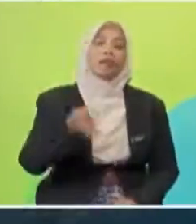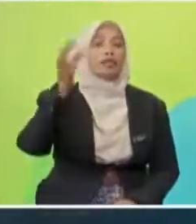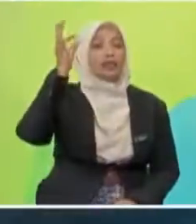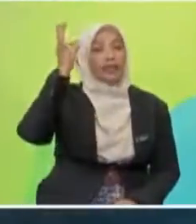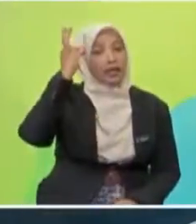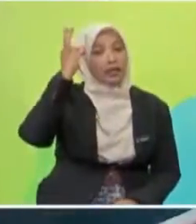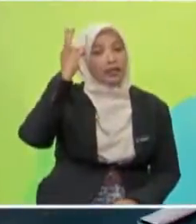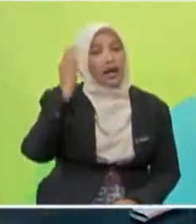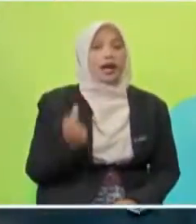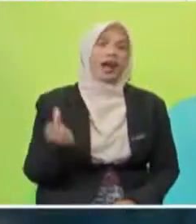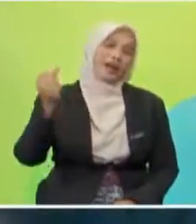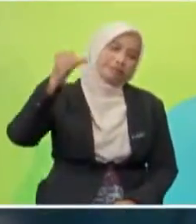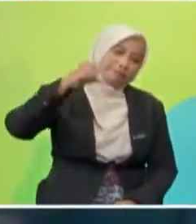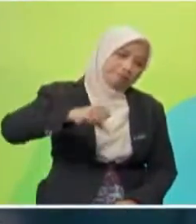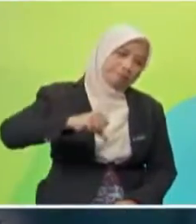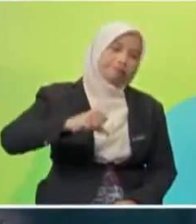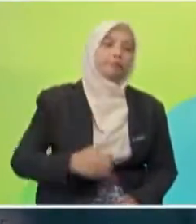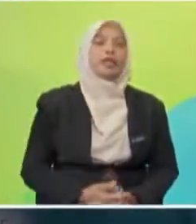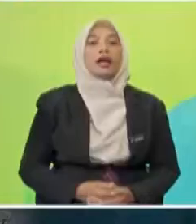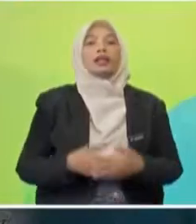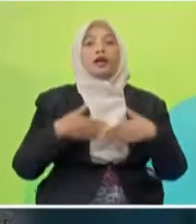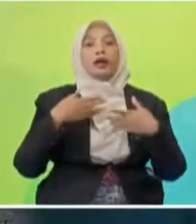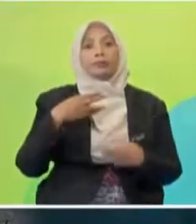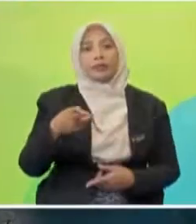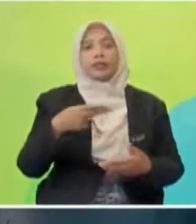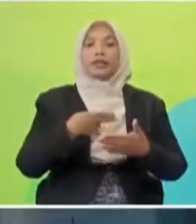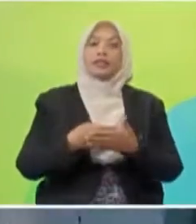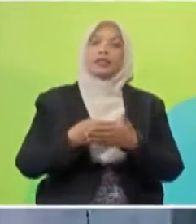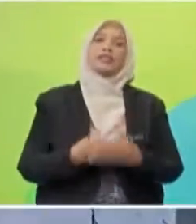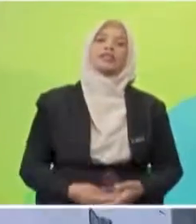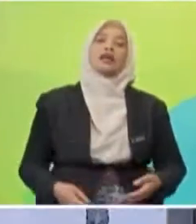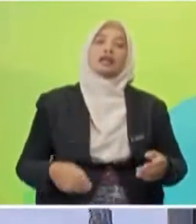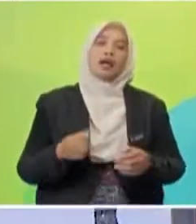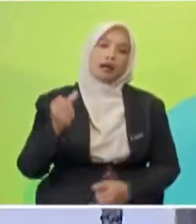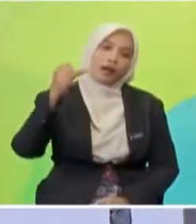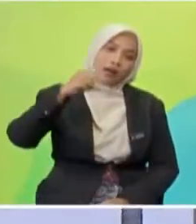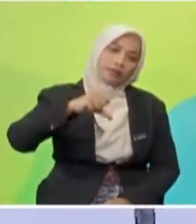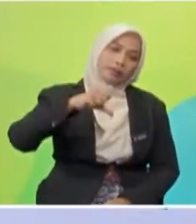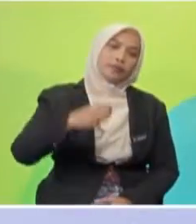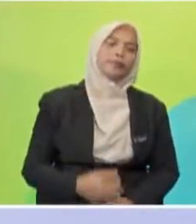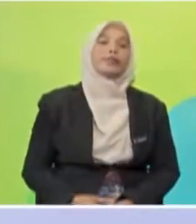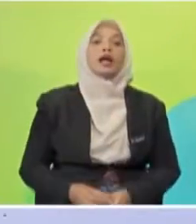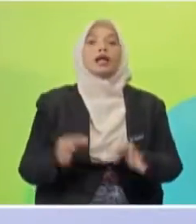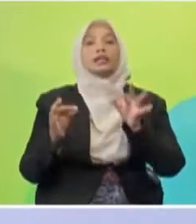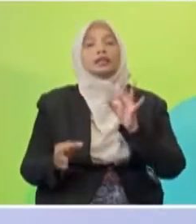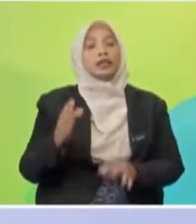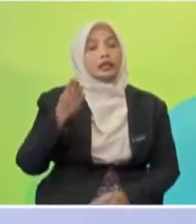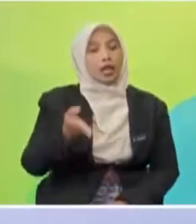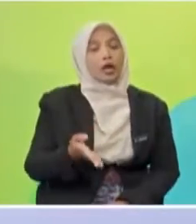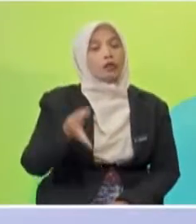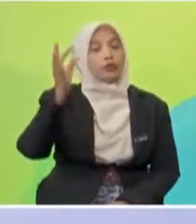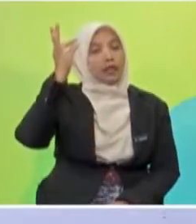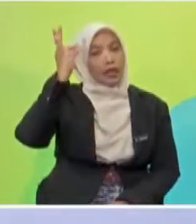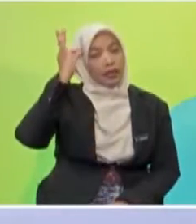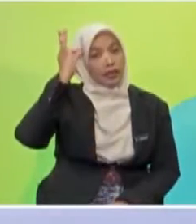kau fikirkan kekalahan, kau hampiri kegagalan. Jika